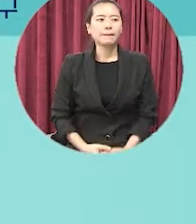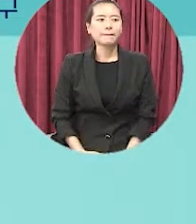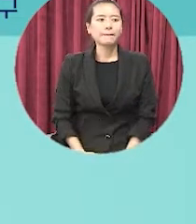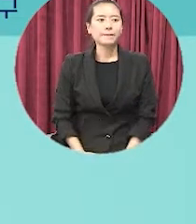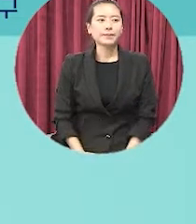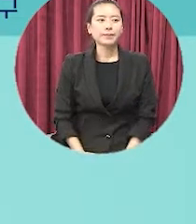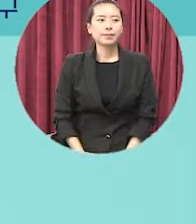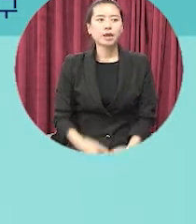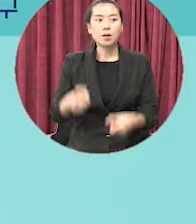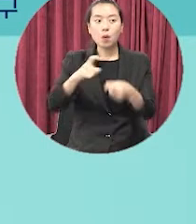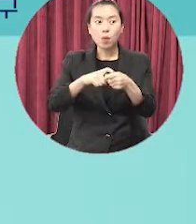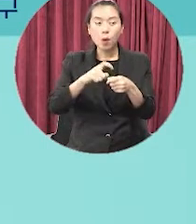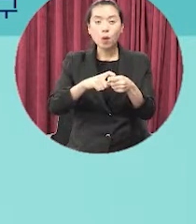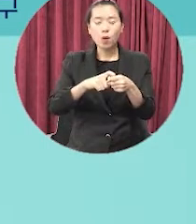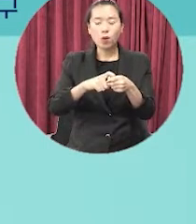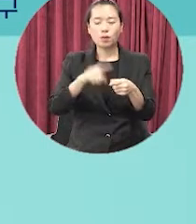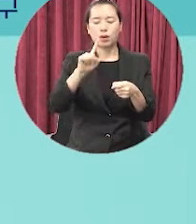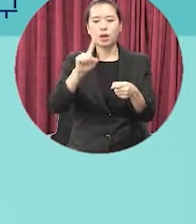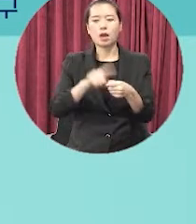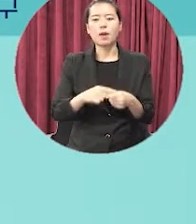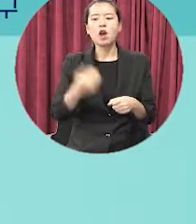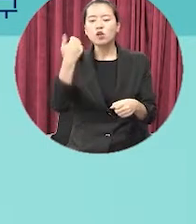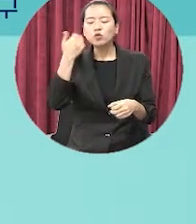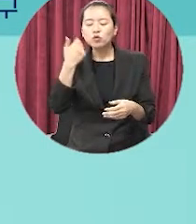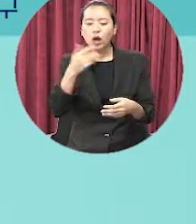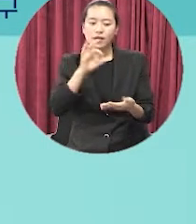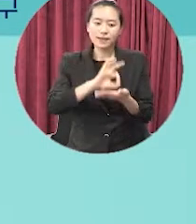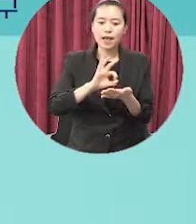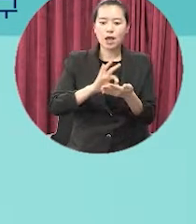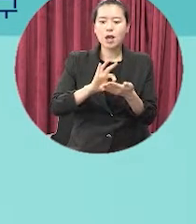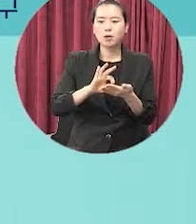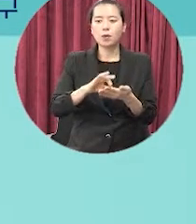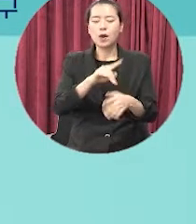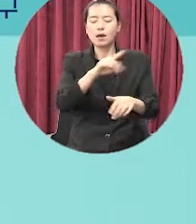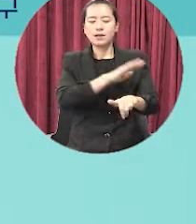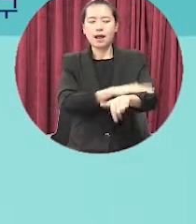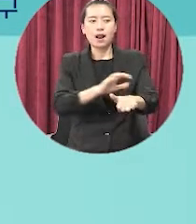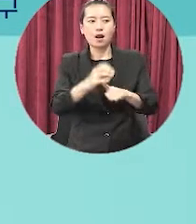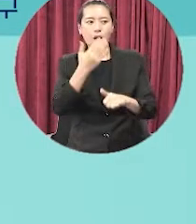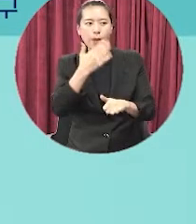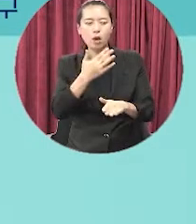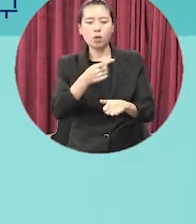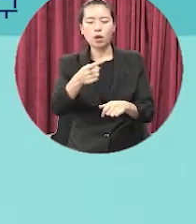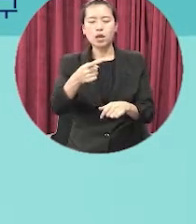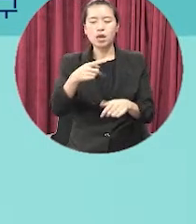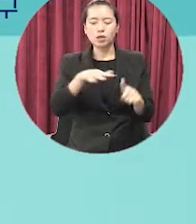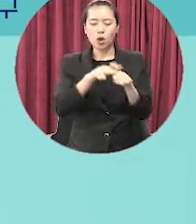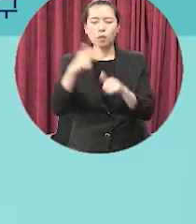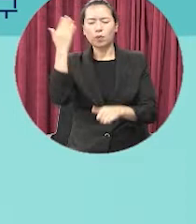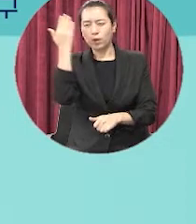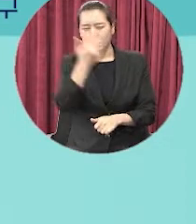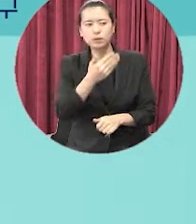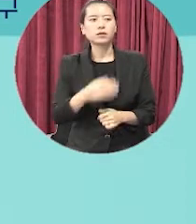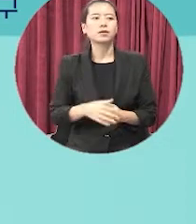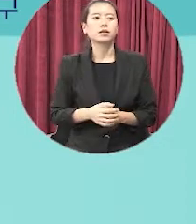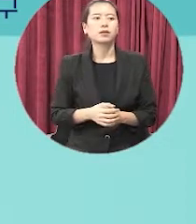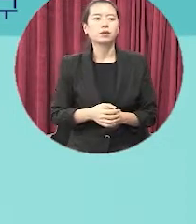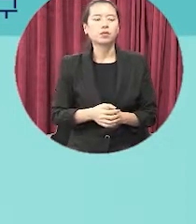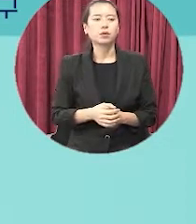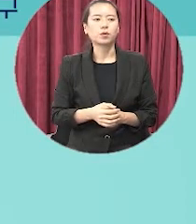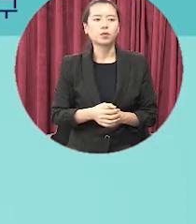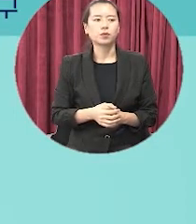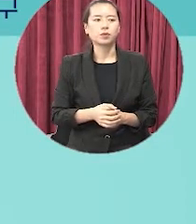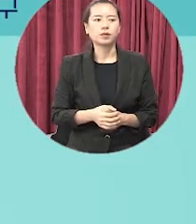누가 연구를 해도 재현할 수 있어야 된다 그 다음에 개방성 그 다음에 추며 해야된다 개방되어 있고 뭐 이런 것들 키 콜러 우리가 가지고 있습니다